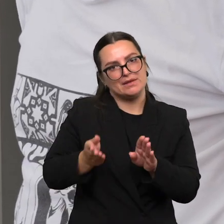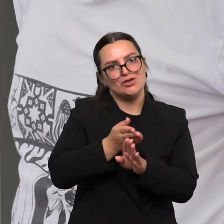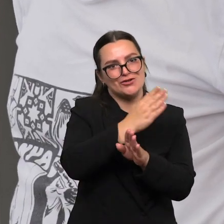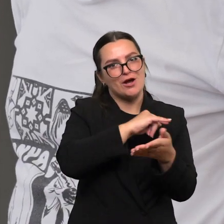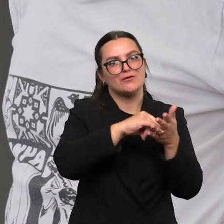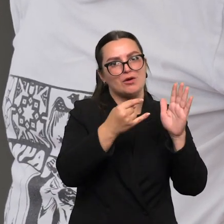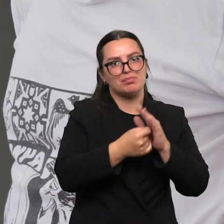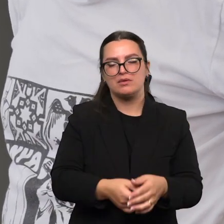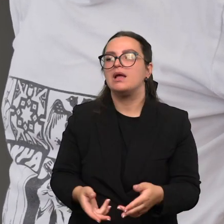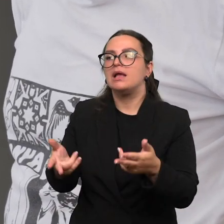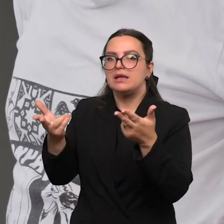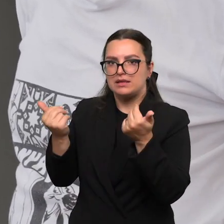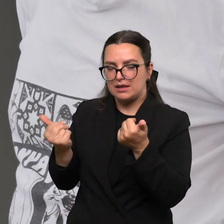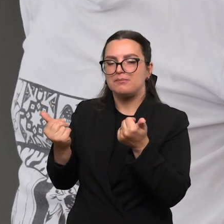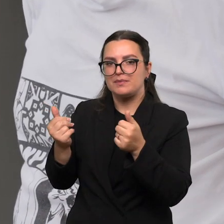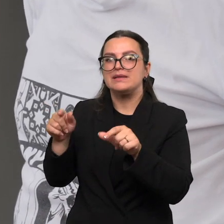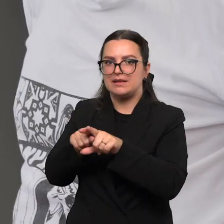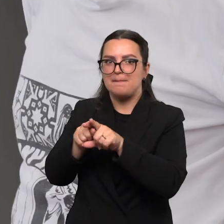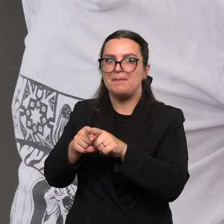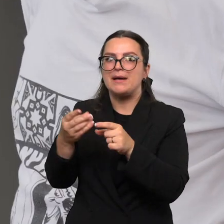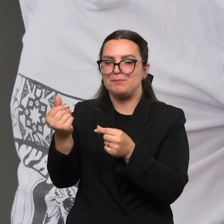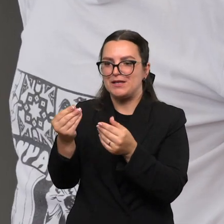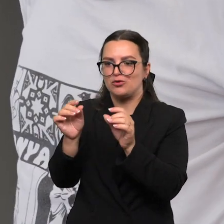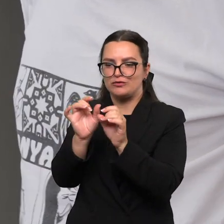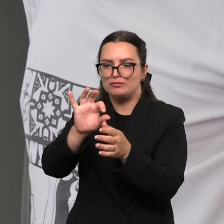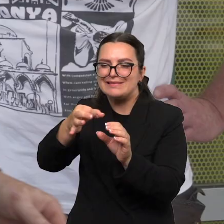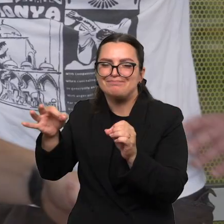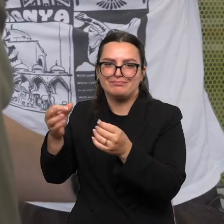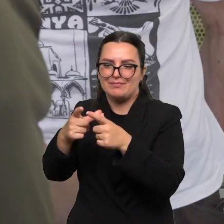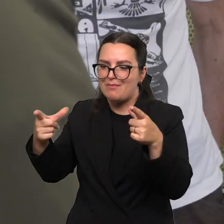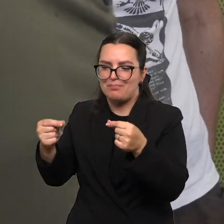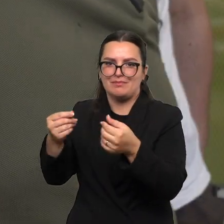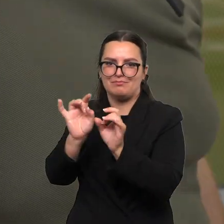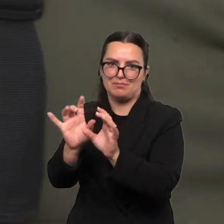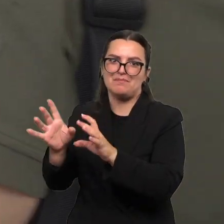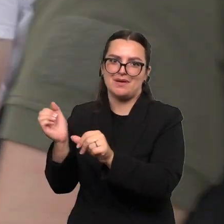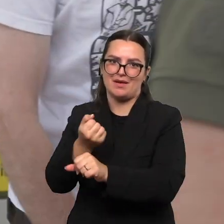stipriai gelbsti. Ir labai skirtingomis kultūromis. Ir skirtingomis kultūromis.